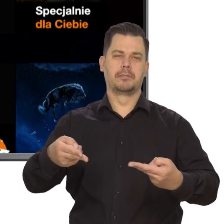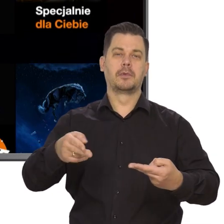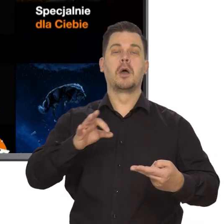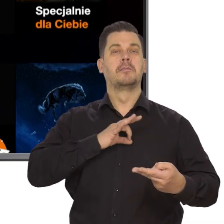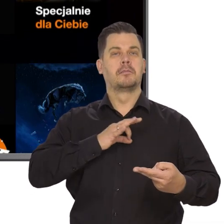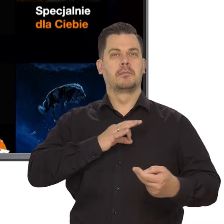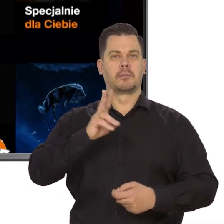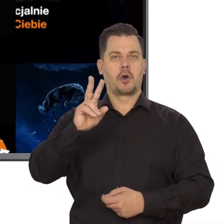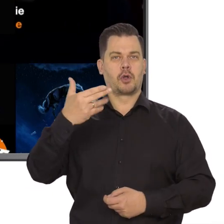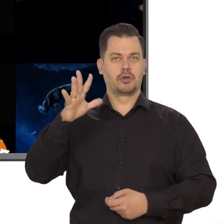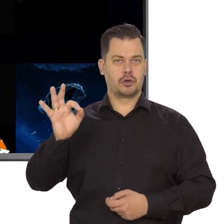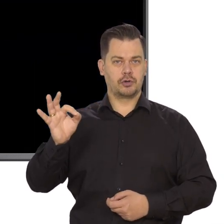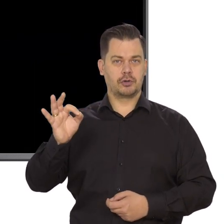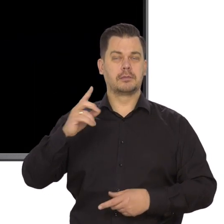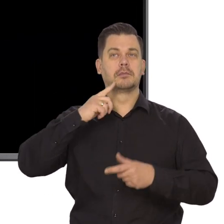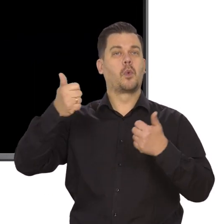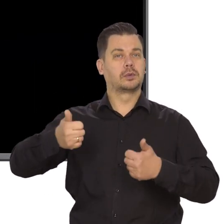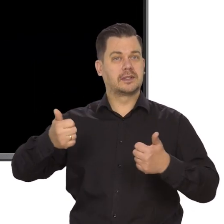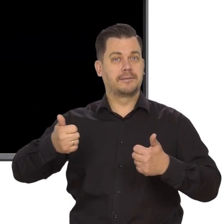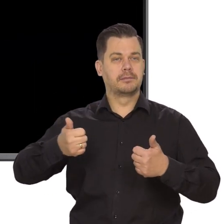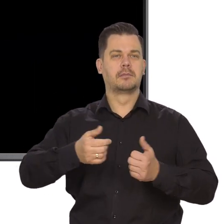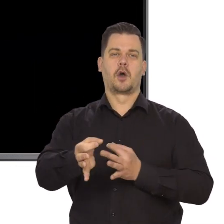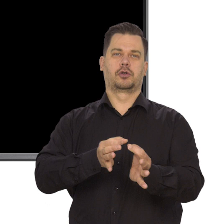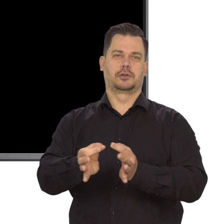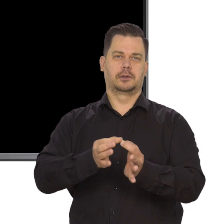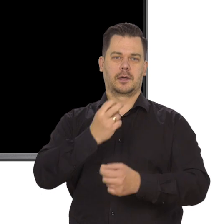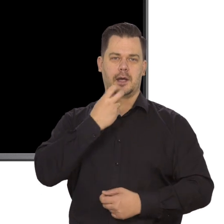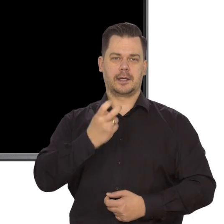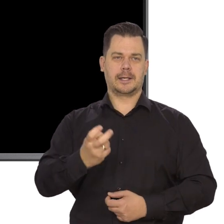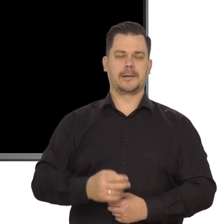konto, Ustawienia i Oszczędzanie energii.